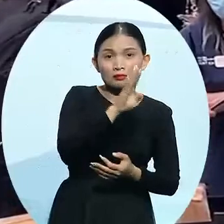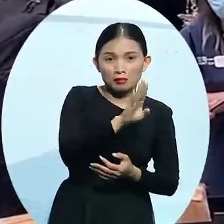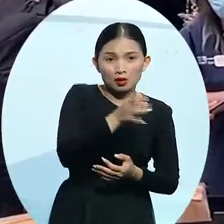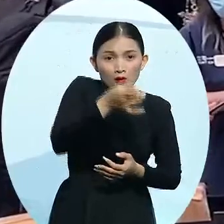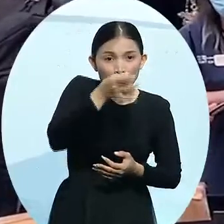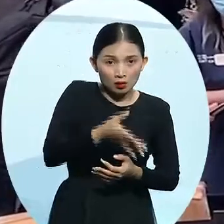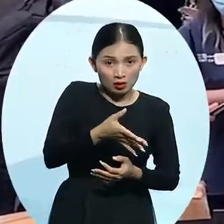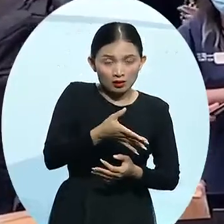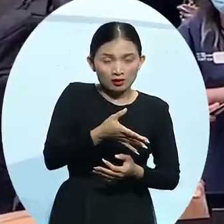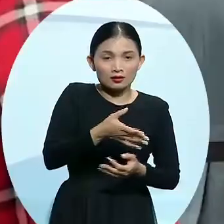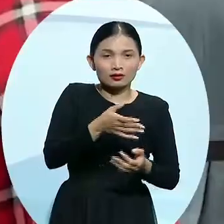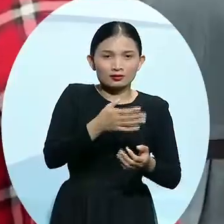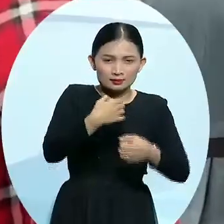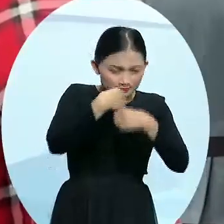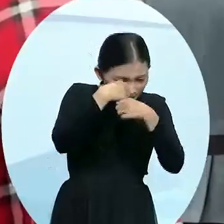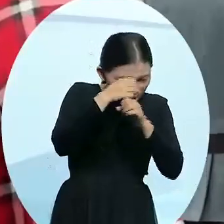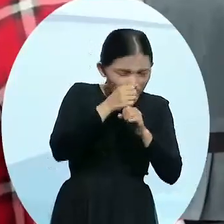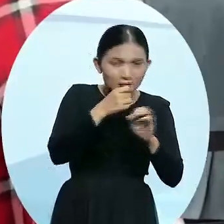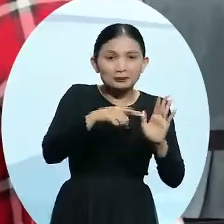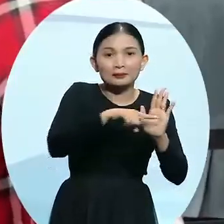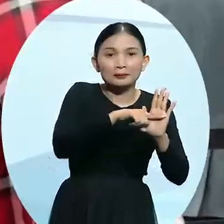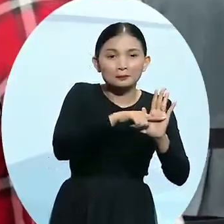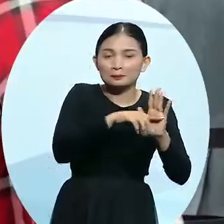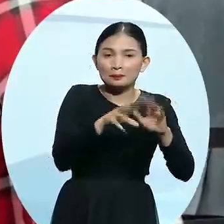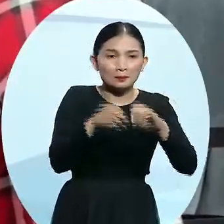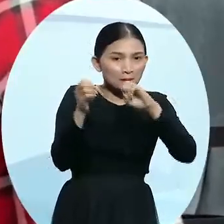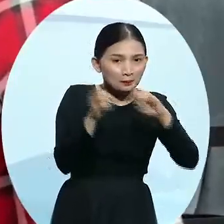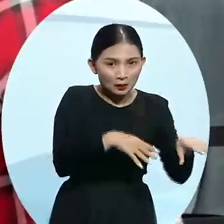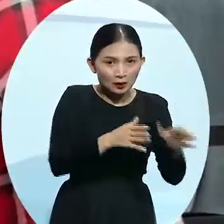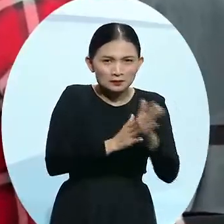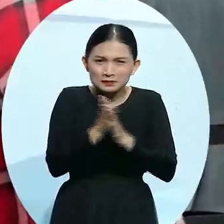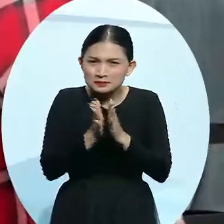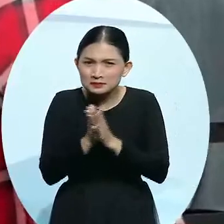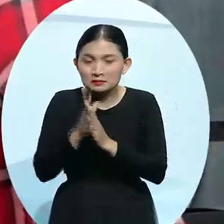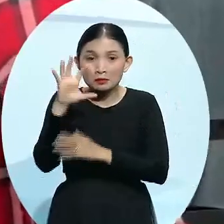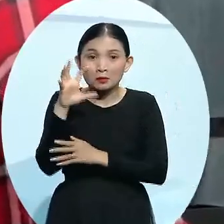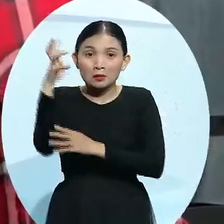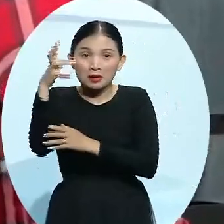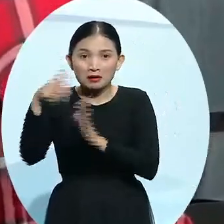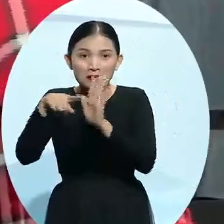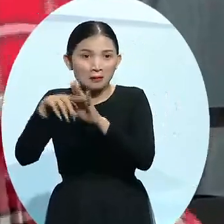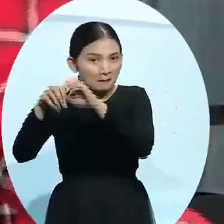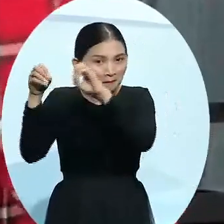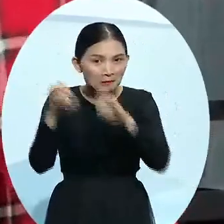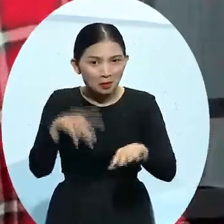đối với COVID-19 trước khi lên máy bay tới Mỹ đang được kỳ vọng sẽ khiến các chuyến bay quốc tế tới Mỹ tăng mạnh.